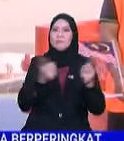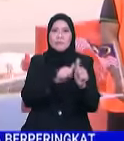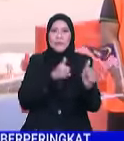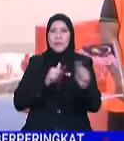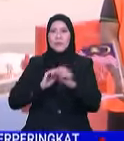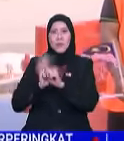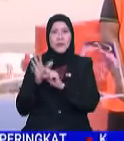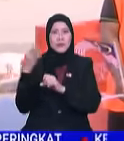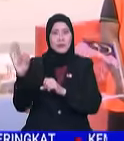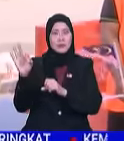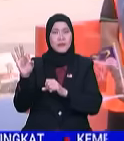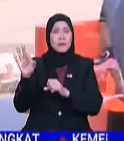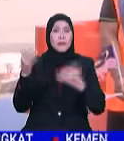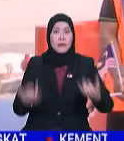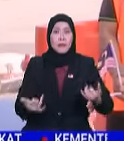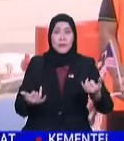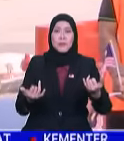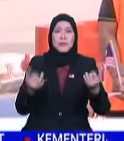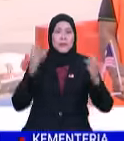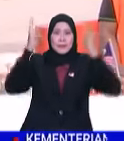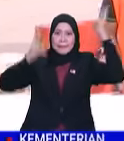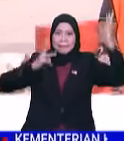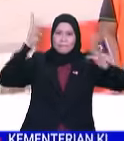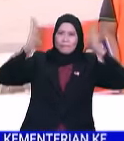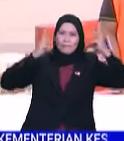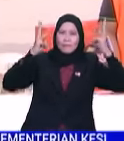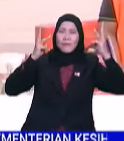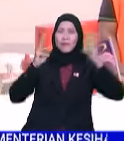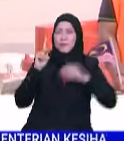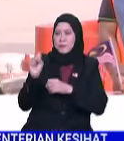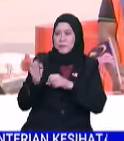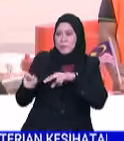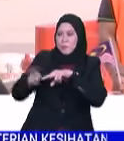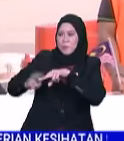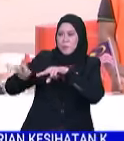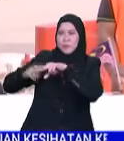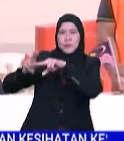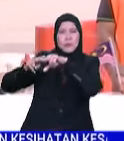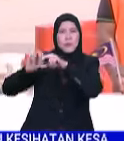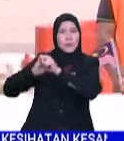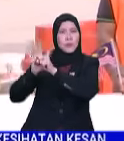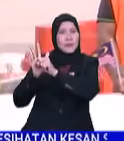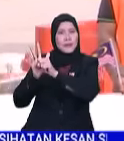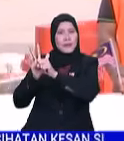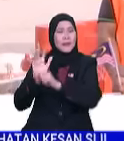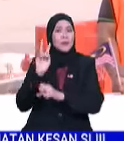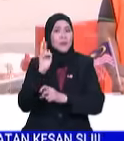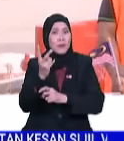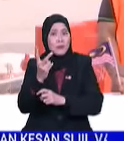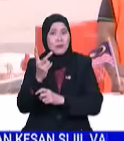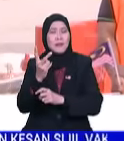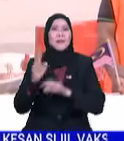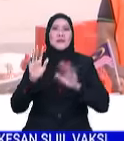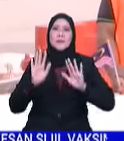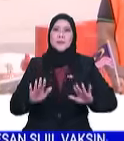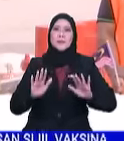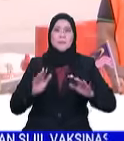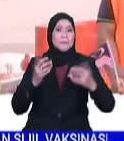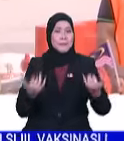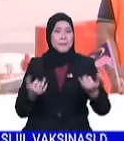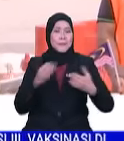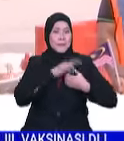keadaan sekarang ini agak merisaukan, kes semakin bertambah. Satu, yang kedua adalah untuk menanamkan semangat